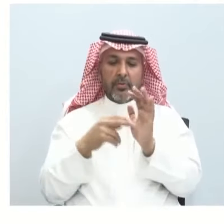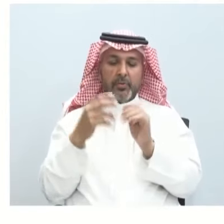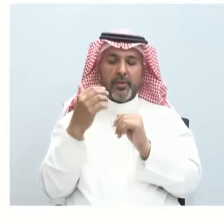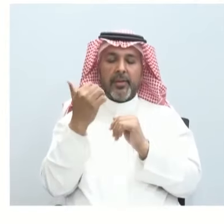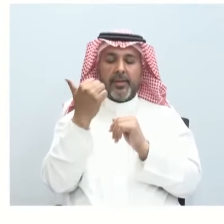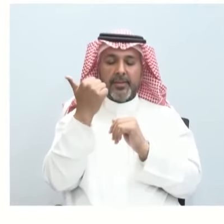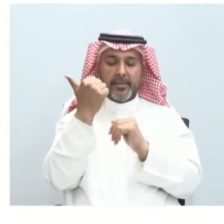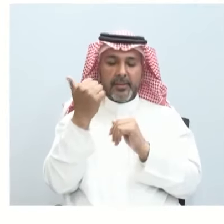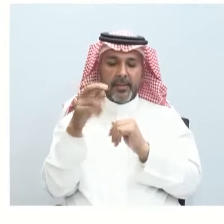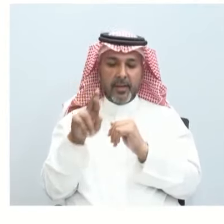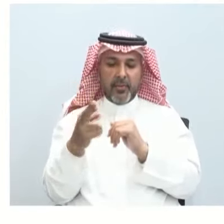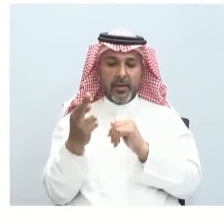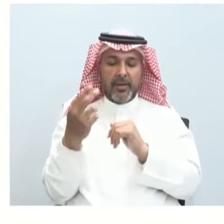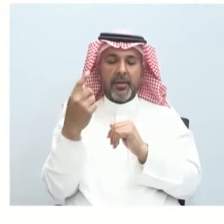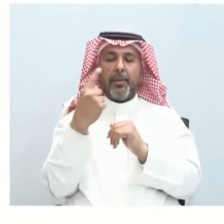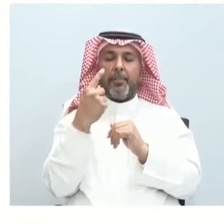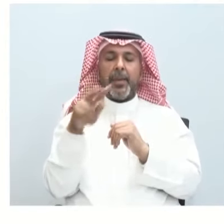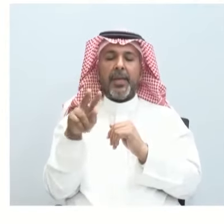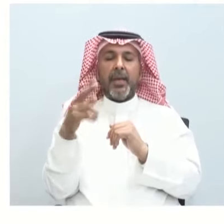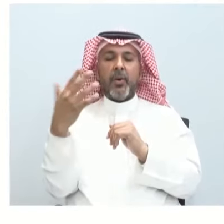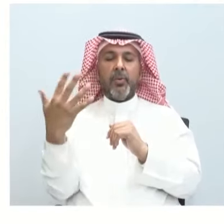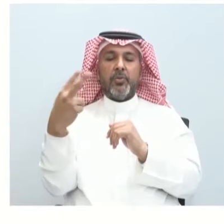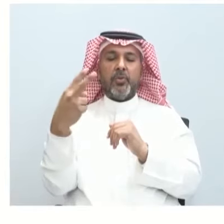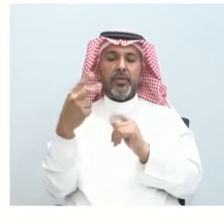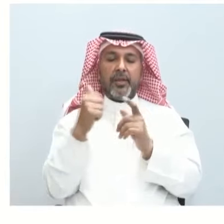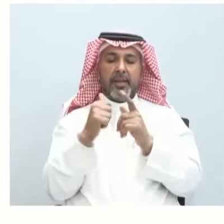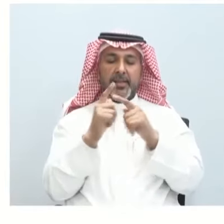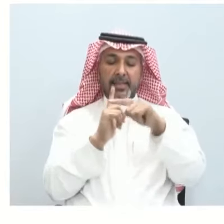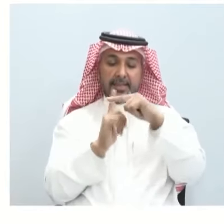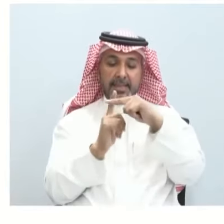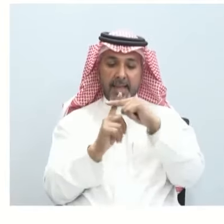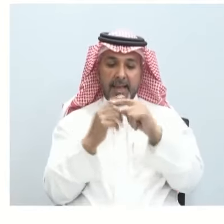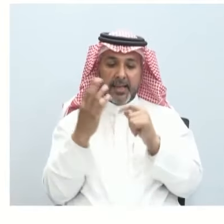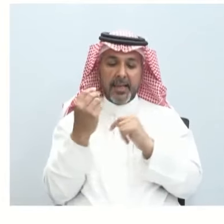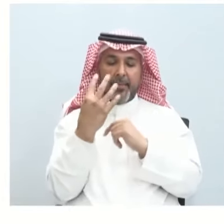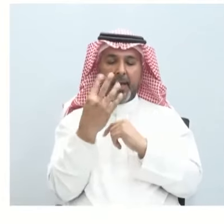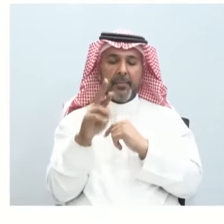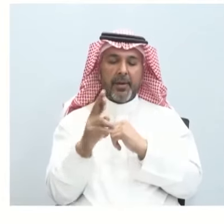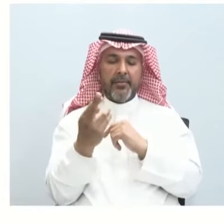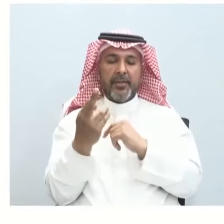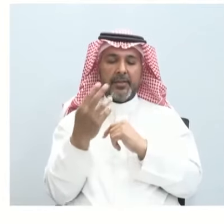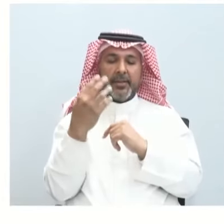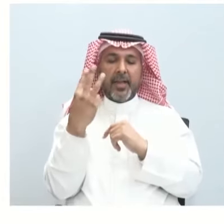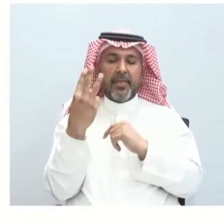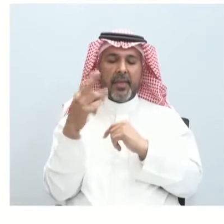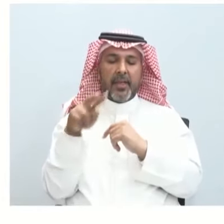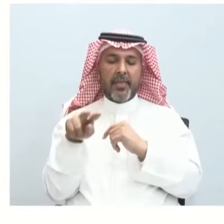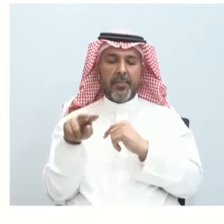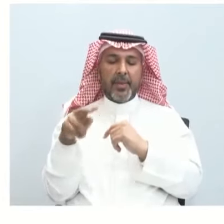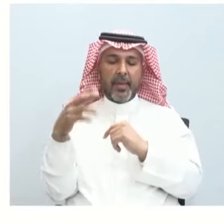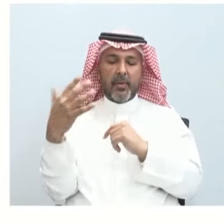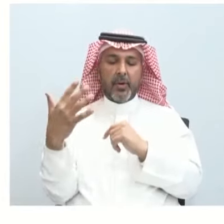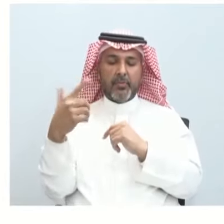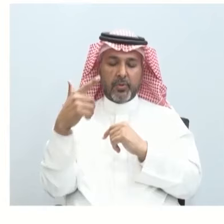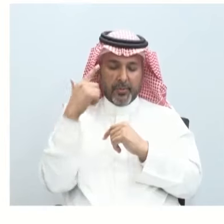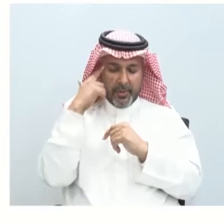و125 من الف زائد اربعه و375000 نجري عمليه الجمع اعداد عشريه نستطيع اجراء